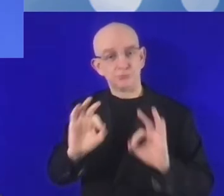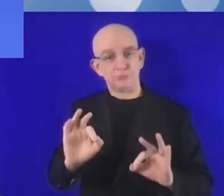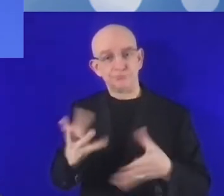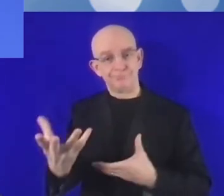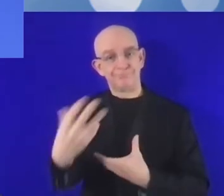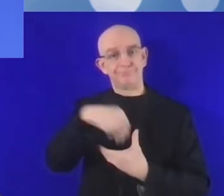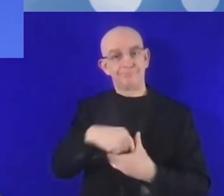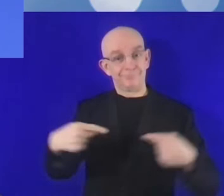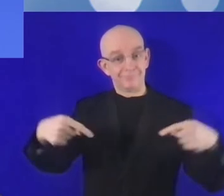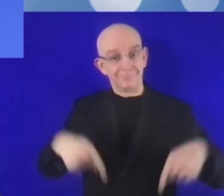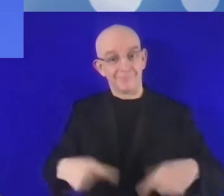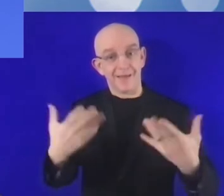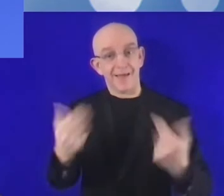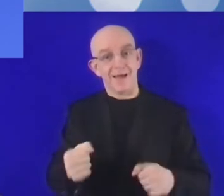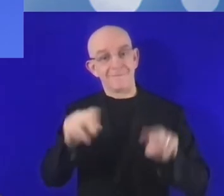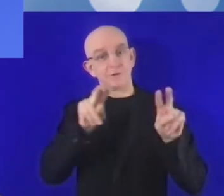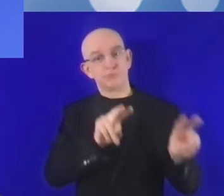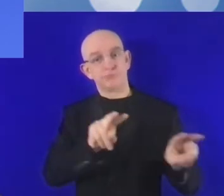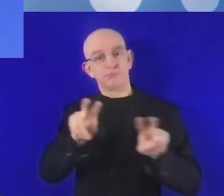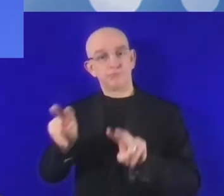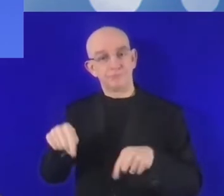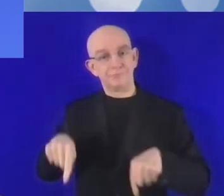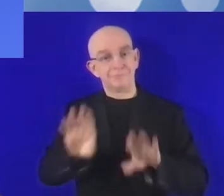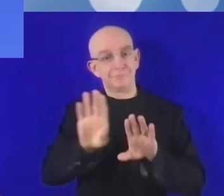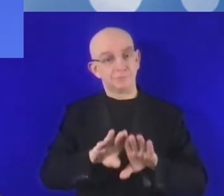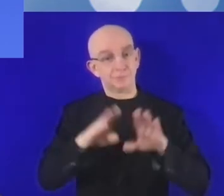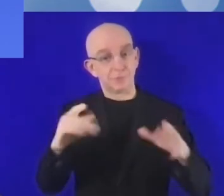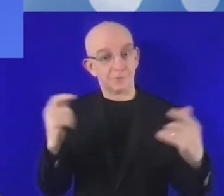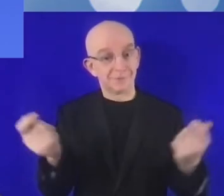voulu participer à cette cérémonie d'ouverture.